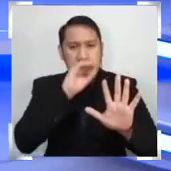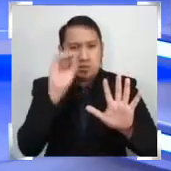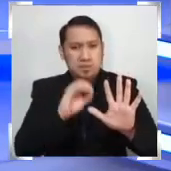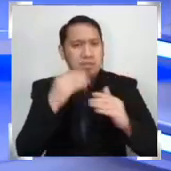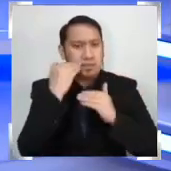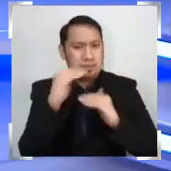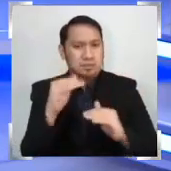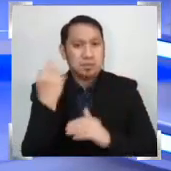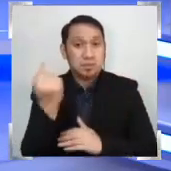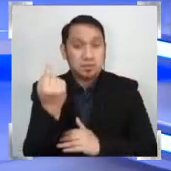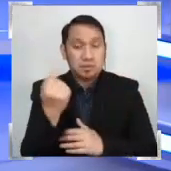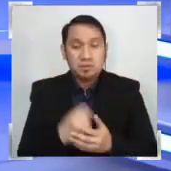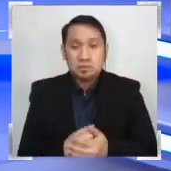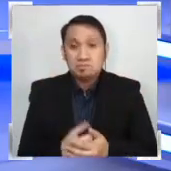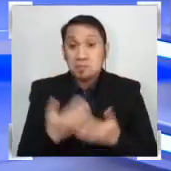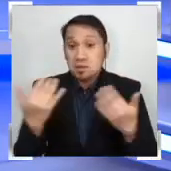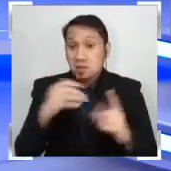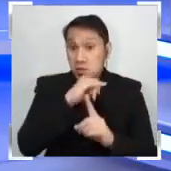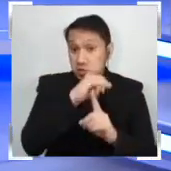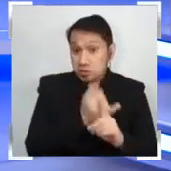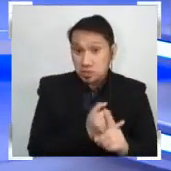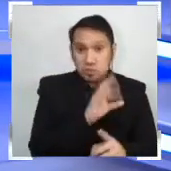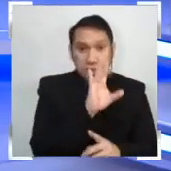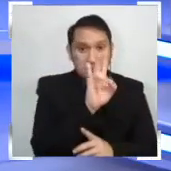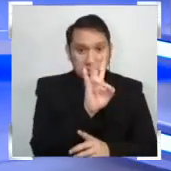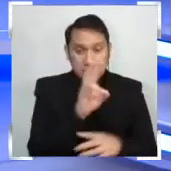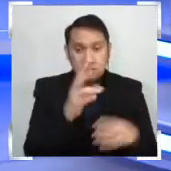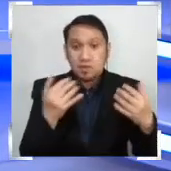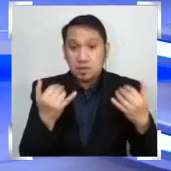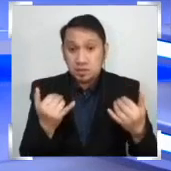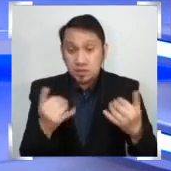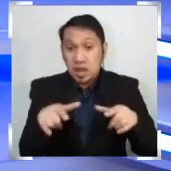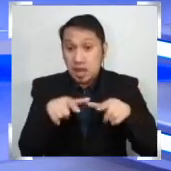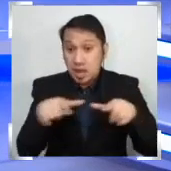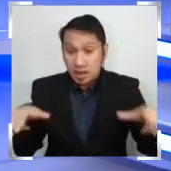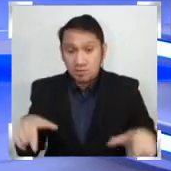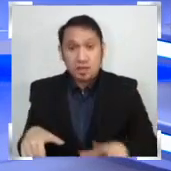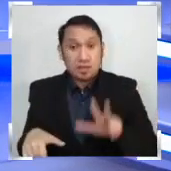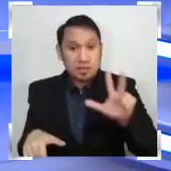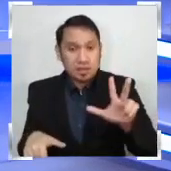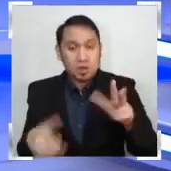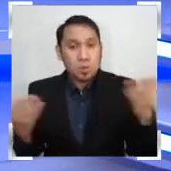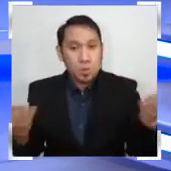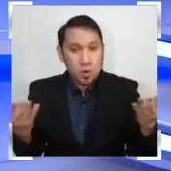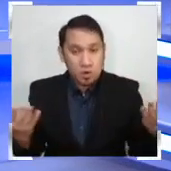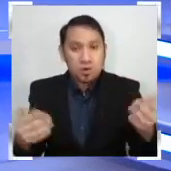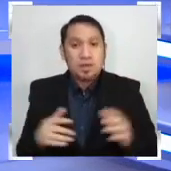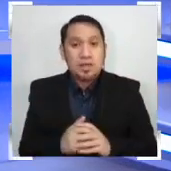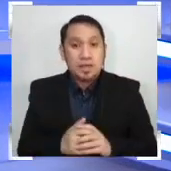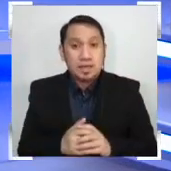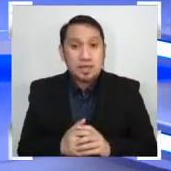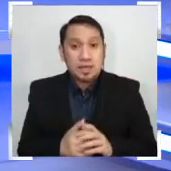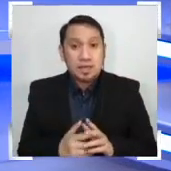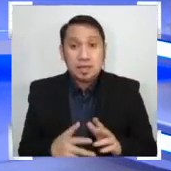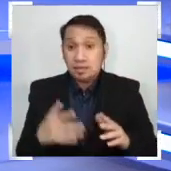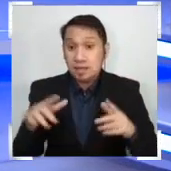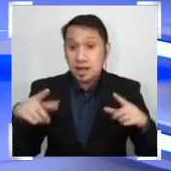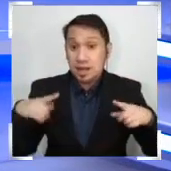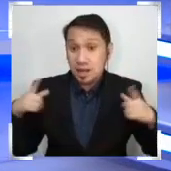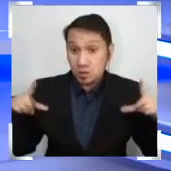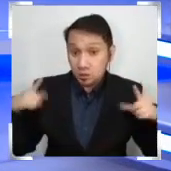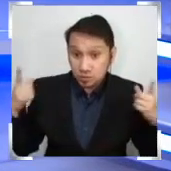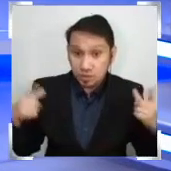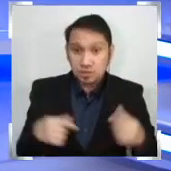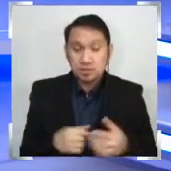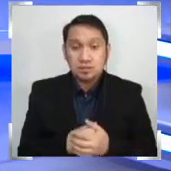Simula sa January 7, isasailalim na rin sa Alert Level 3 ang Laguna. Sa anunsyo ni Cabinet Secretary Karlo Nograles,